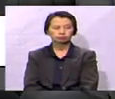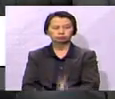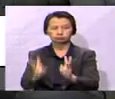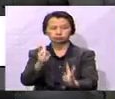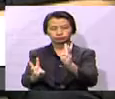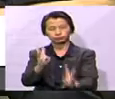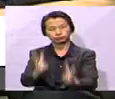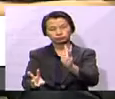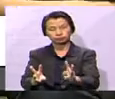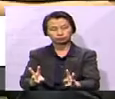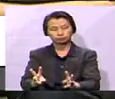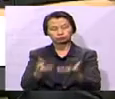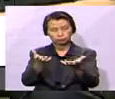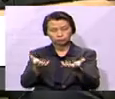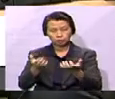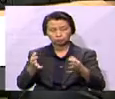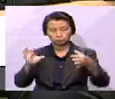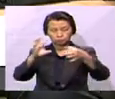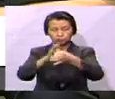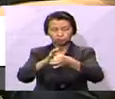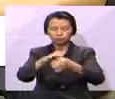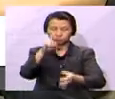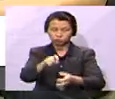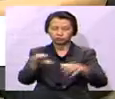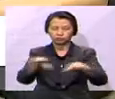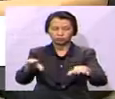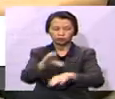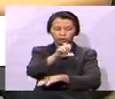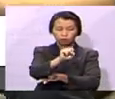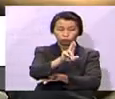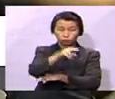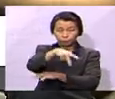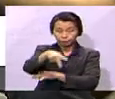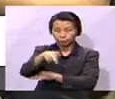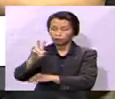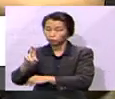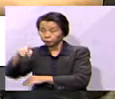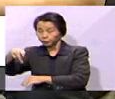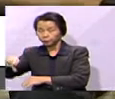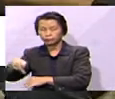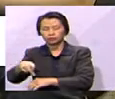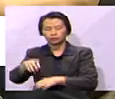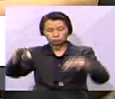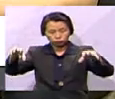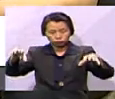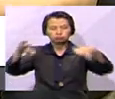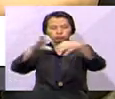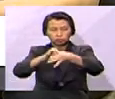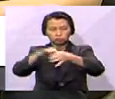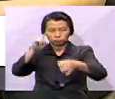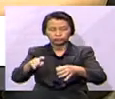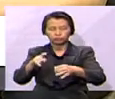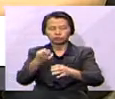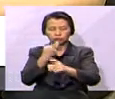Walaupun pada hasratnya percantuman harus dilakukan, tetapi yang penting ialah percantuman dari segi